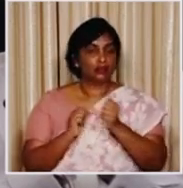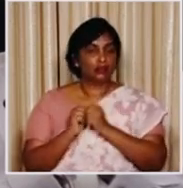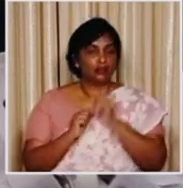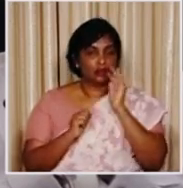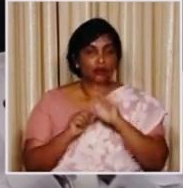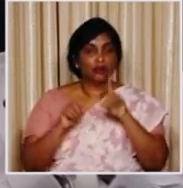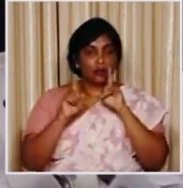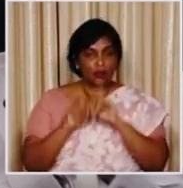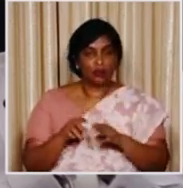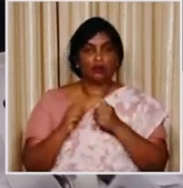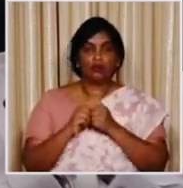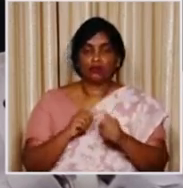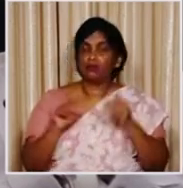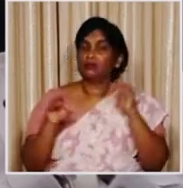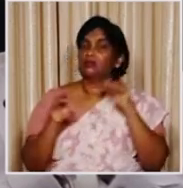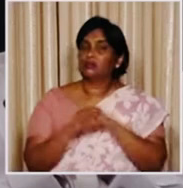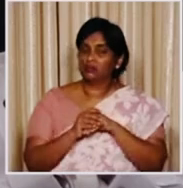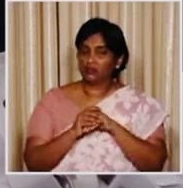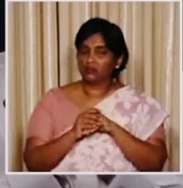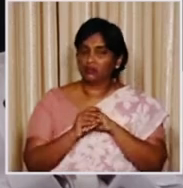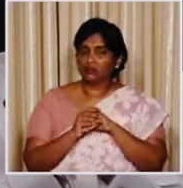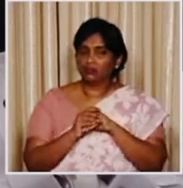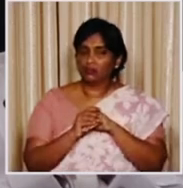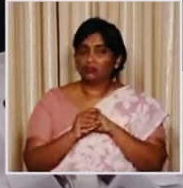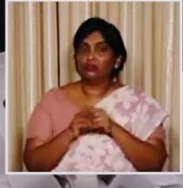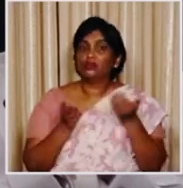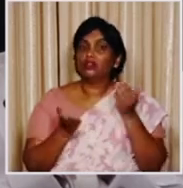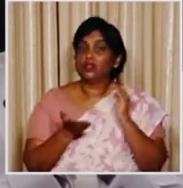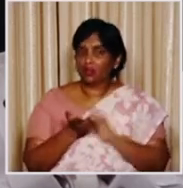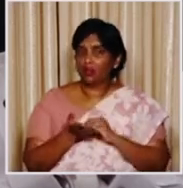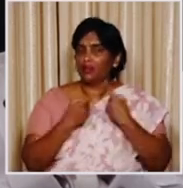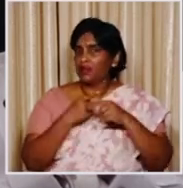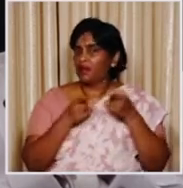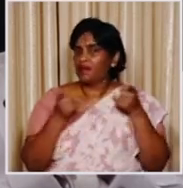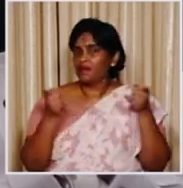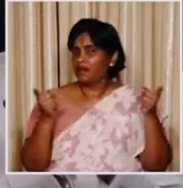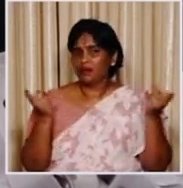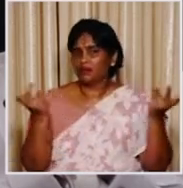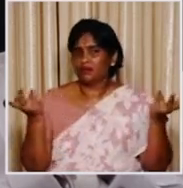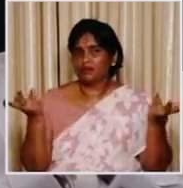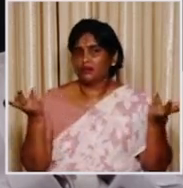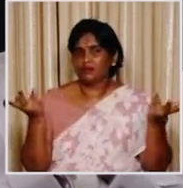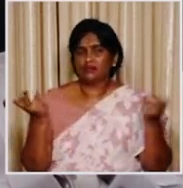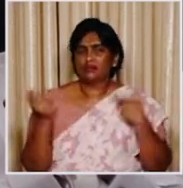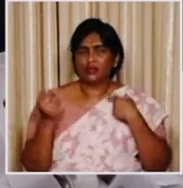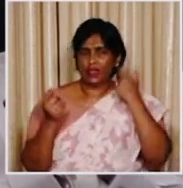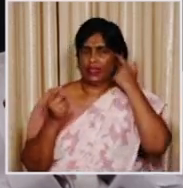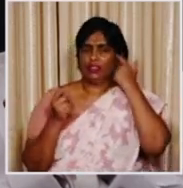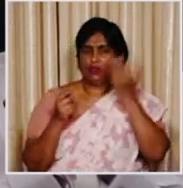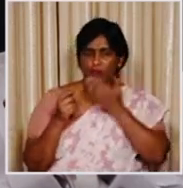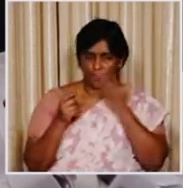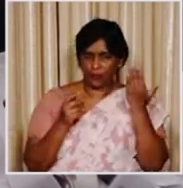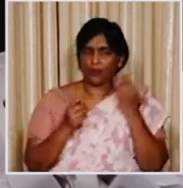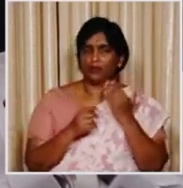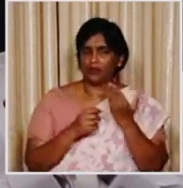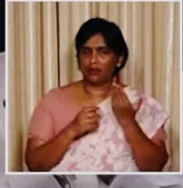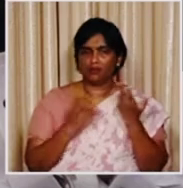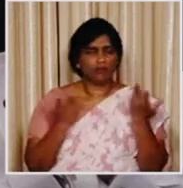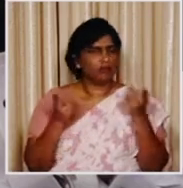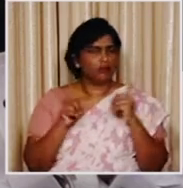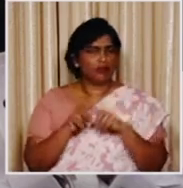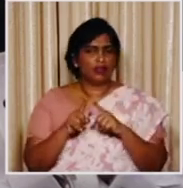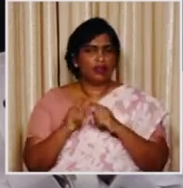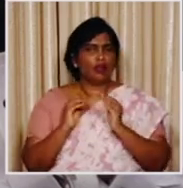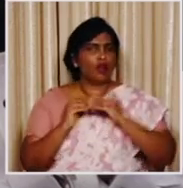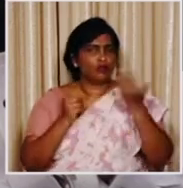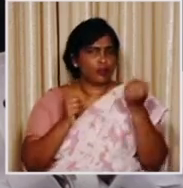ඒ වගේ දේවල් අස්සේ තවත් දේවල් සිදු වුණාද කියලත් අපිට හිතන්න සිදු වෙනවා. මොන මොකක් හරි